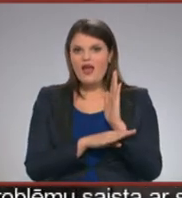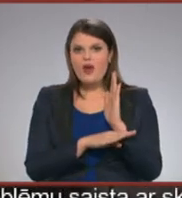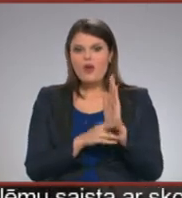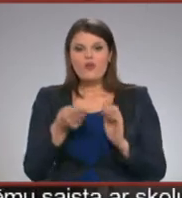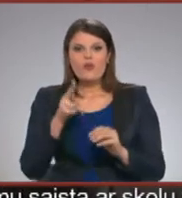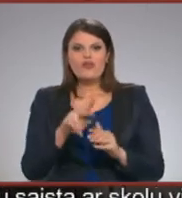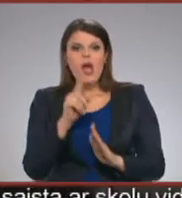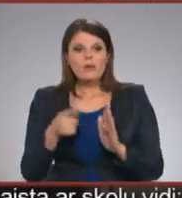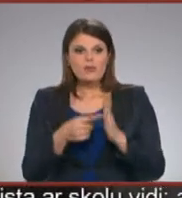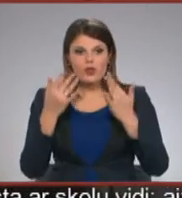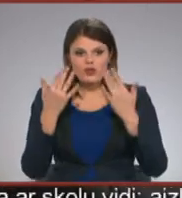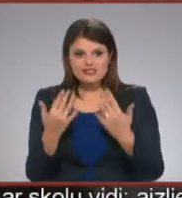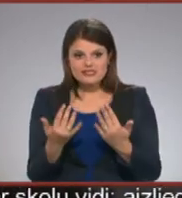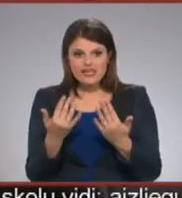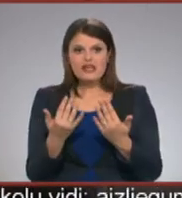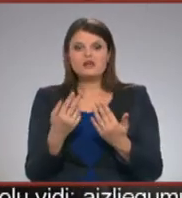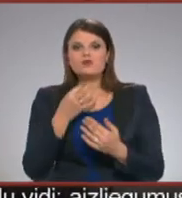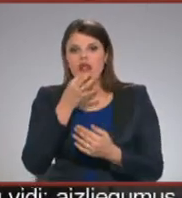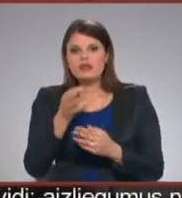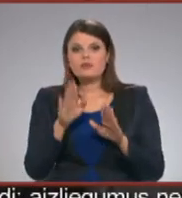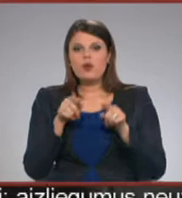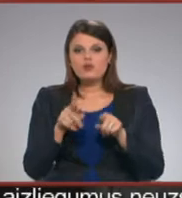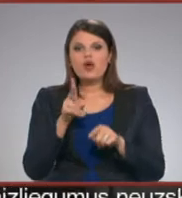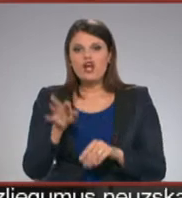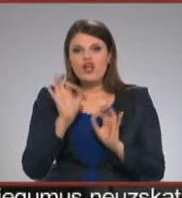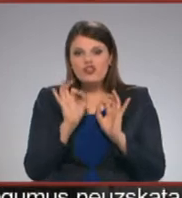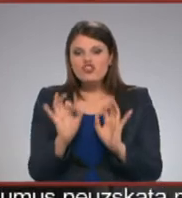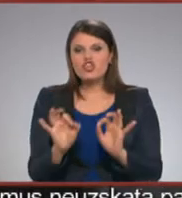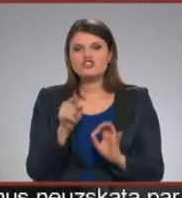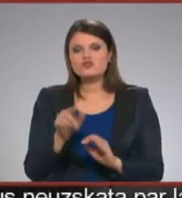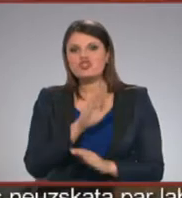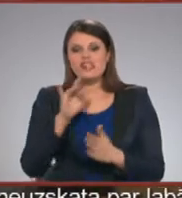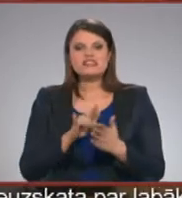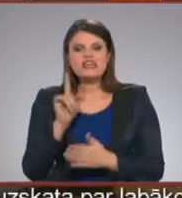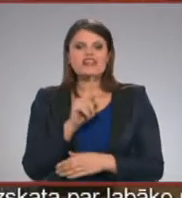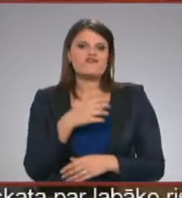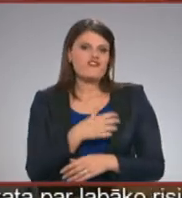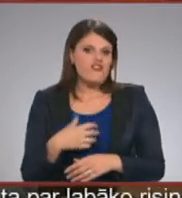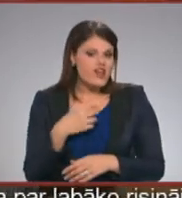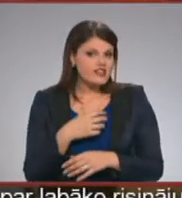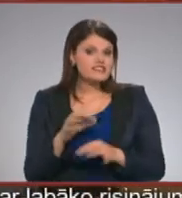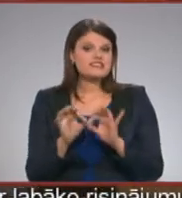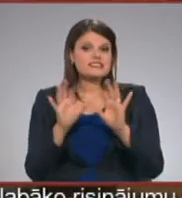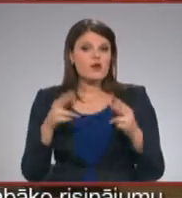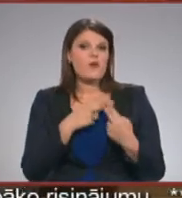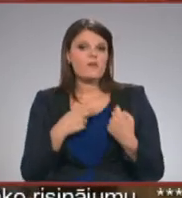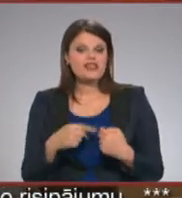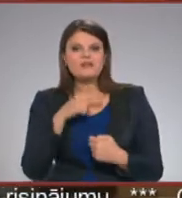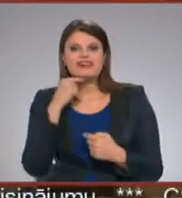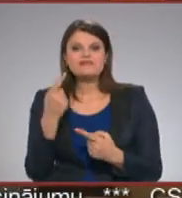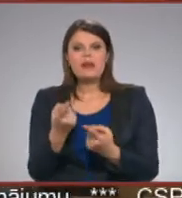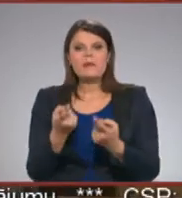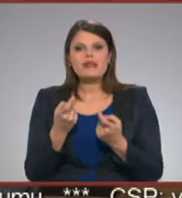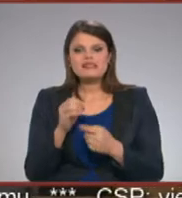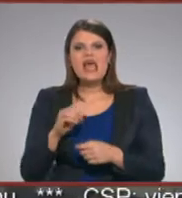Un aptaujas rezultāti liecinā tikai to, ka iedzīvotājiem patiešām vajadzīgs šis dienas centrs. Sākotnēji biedrība vēlēsies piesaistīt